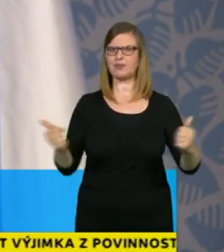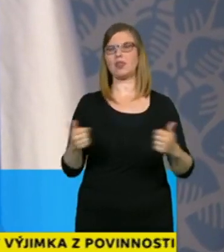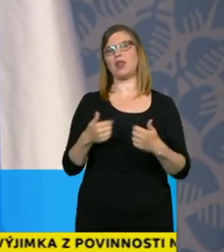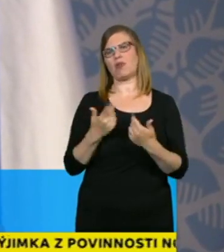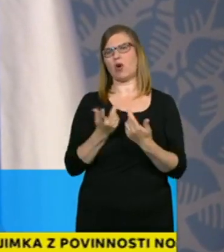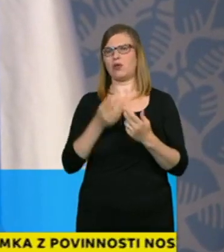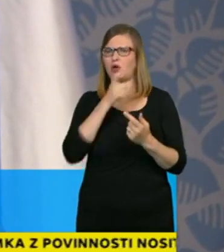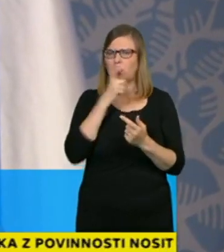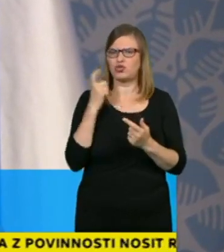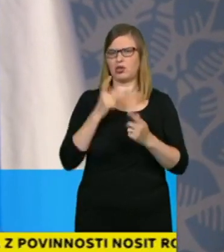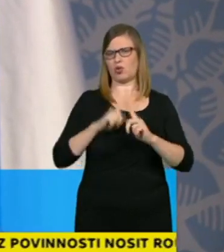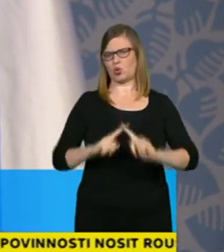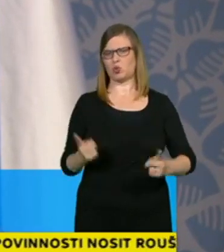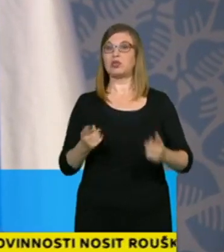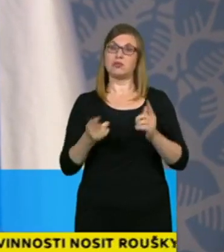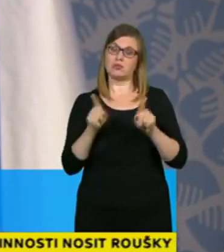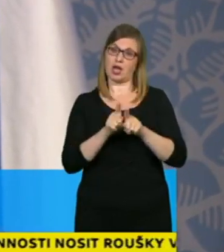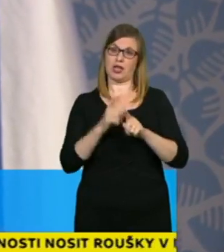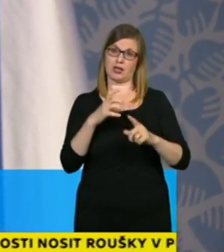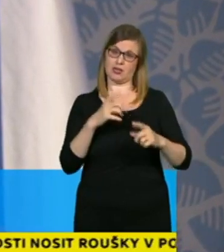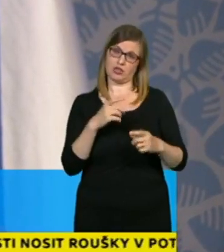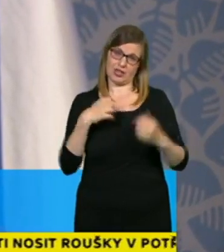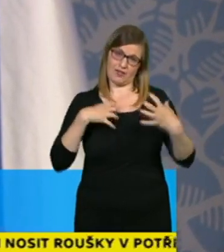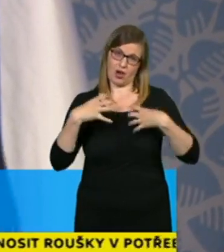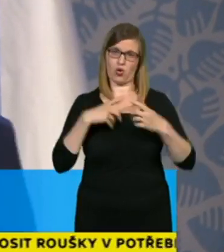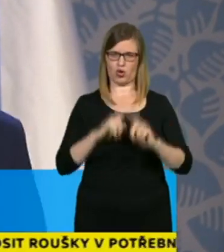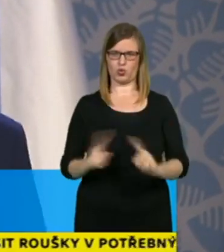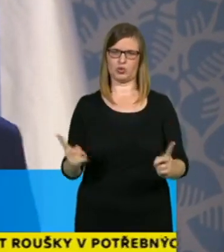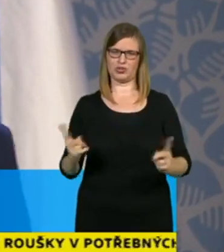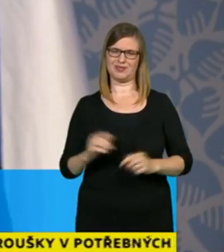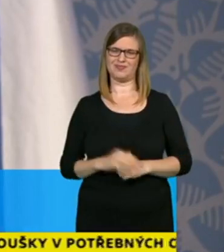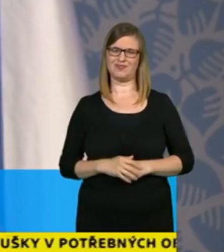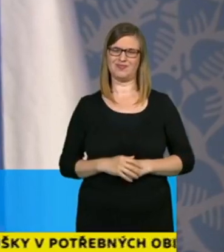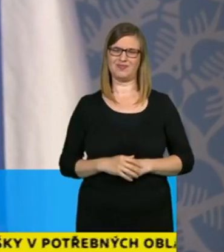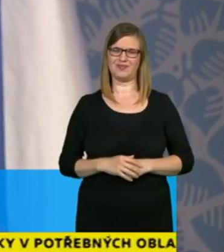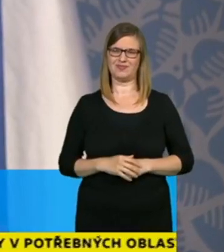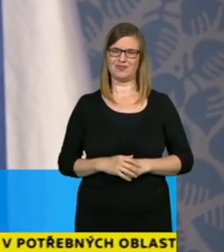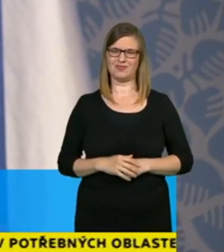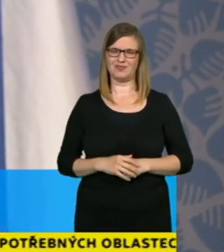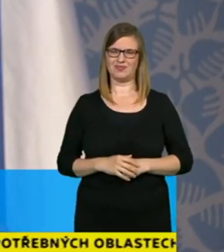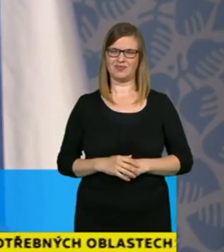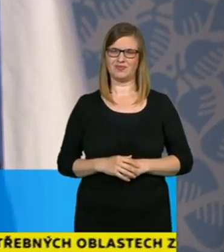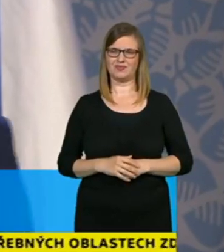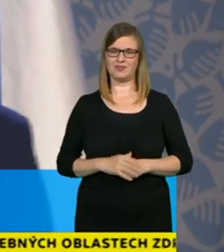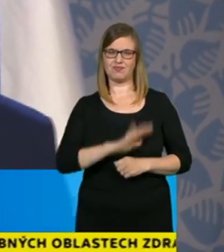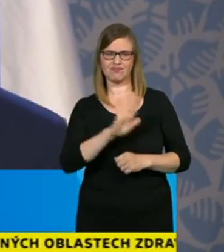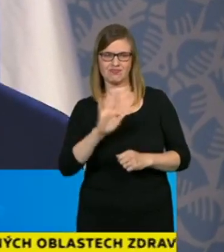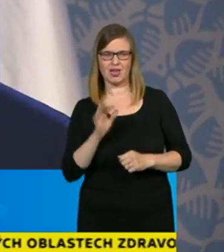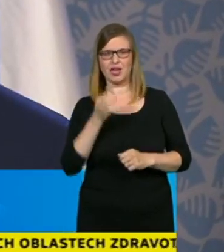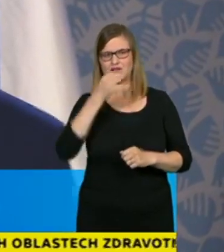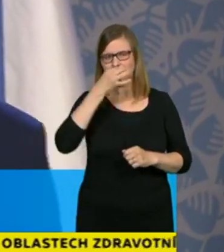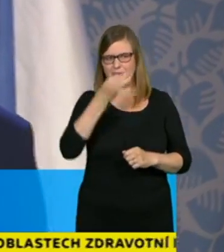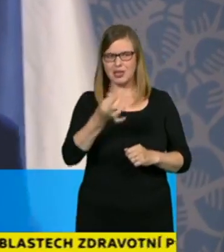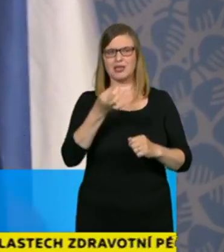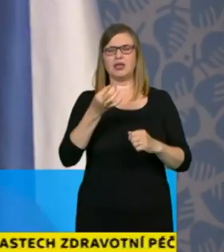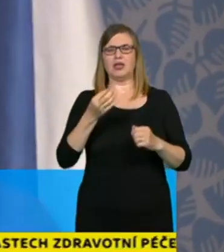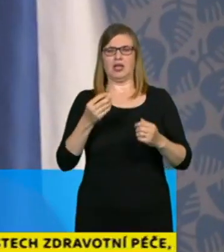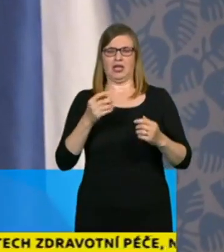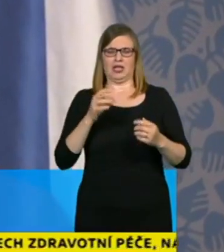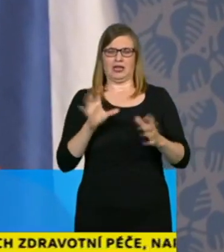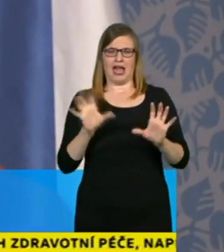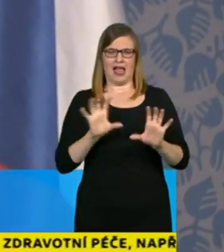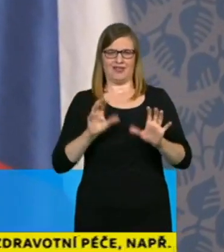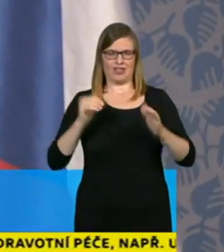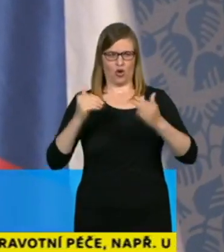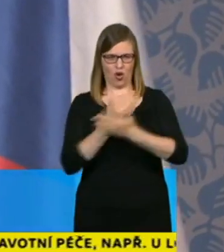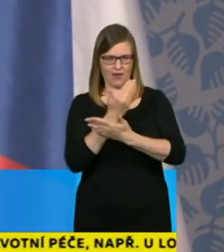rámci divadel a tak dále. Ještě televize Nová. Já bych měl ještě necovidový dotaz na pana ministra zdravotnictví. Zeptám se na